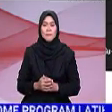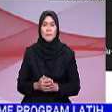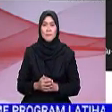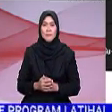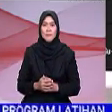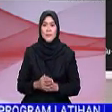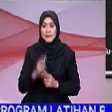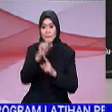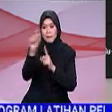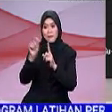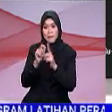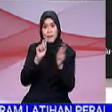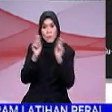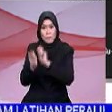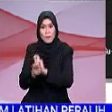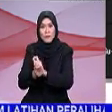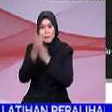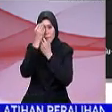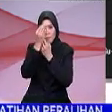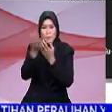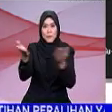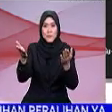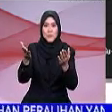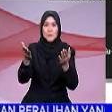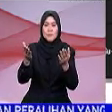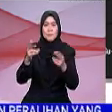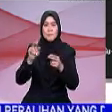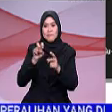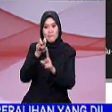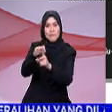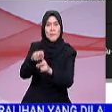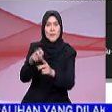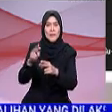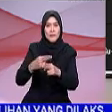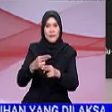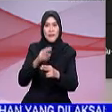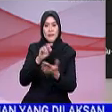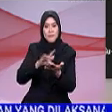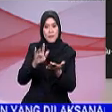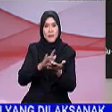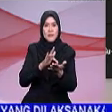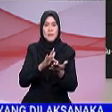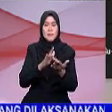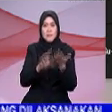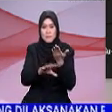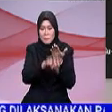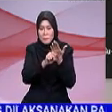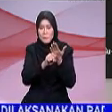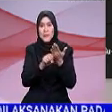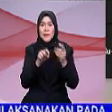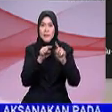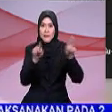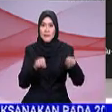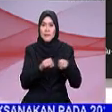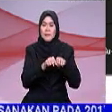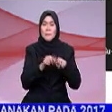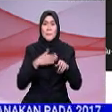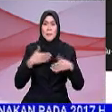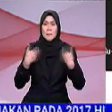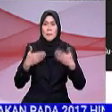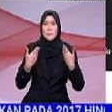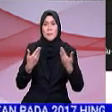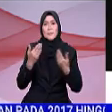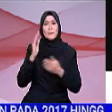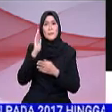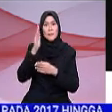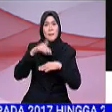Perubahan tarikh ini akan dimaklumkan melalui pesanan ringkas dan juga notifikasi di aplikasi MySejahtera yang akan mula dihantar pada